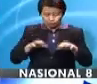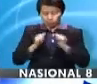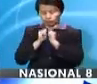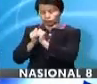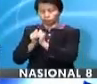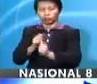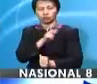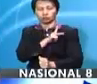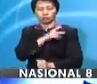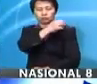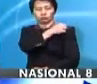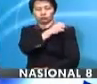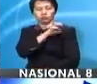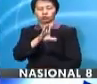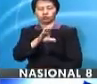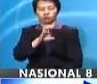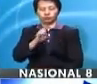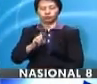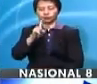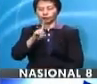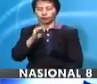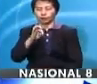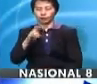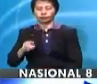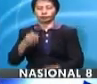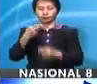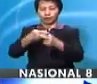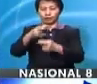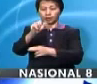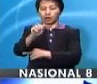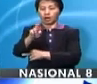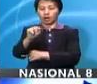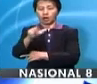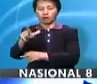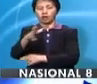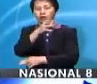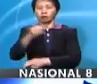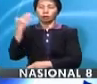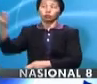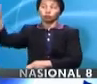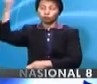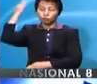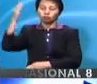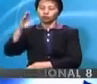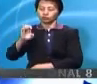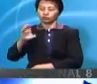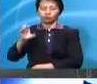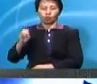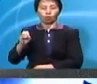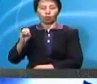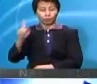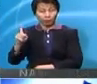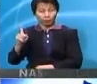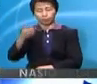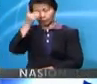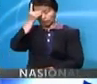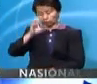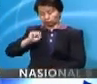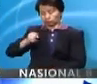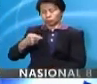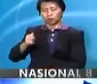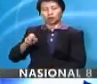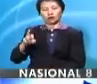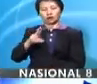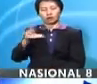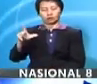bersama Ketua Pegawai Eksekutif 1MDB Arokanda Kandasamy serta bekas CEO pertama 1MDB Datuk Shahrul Ibrahim